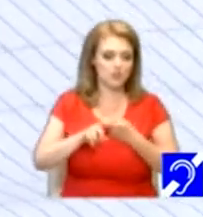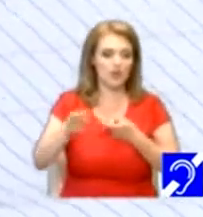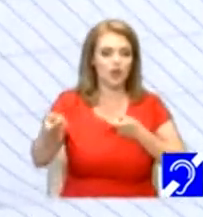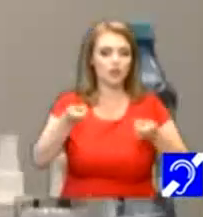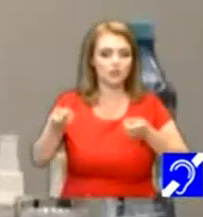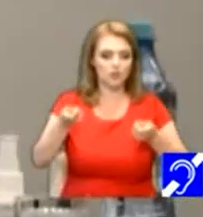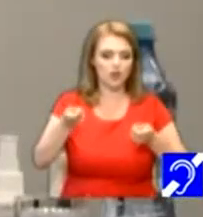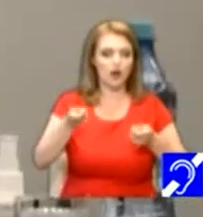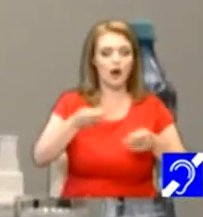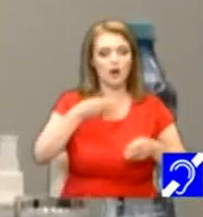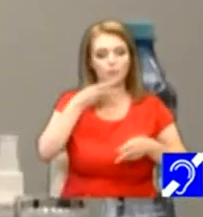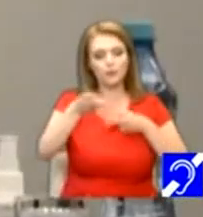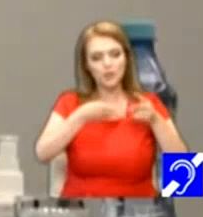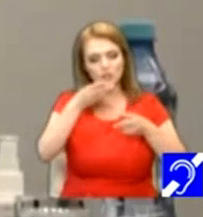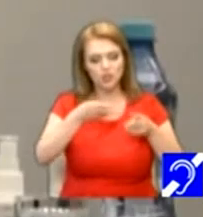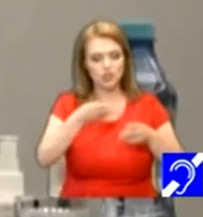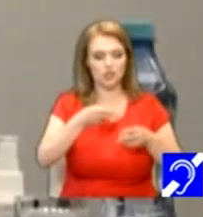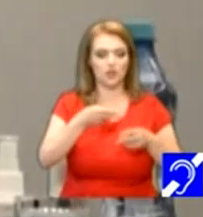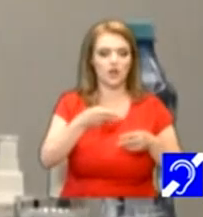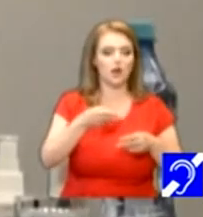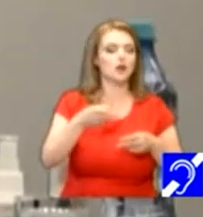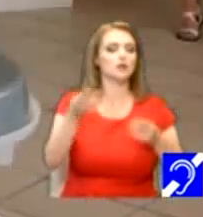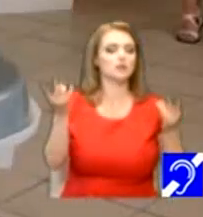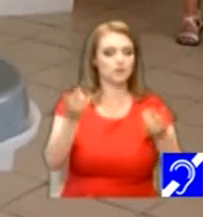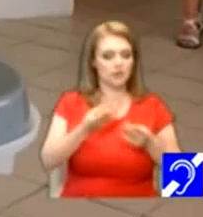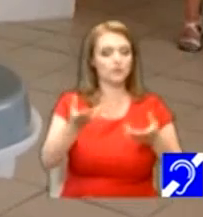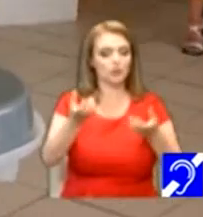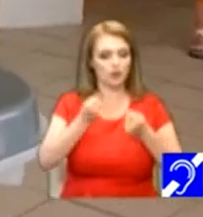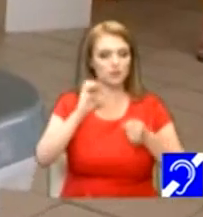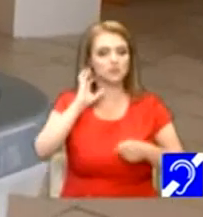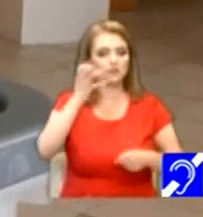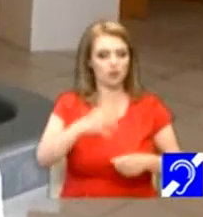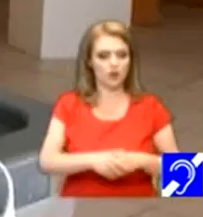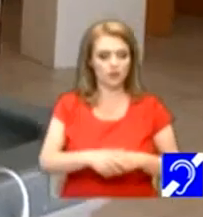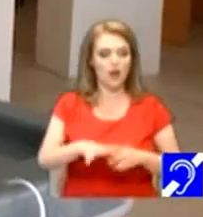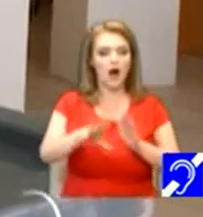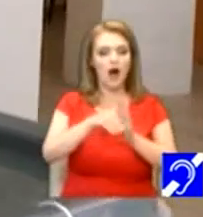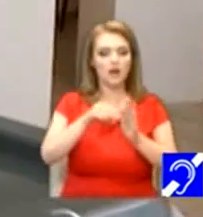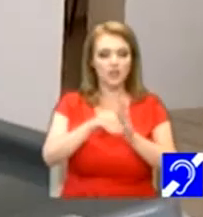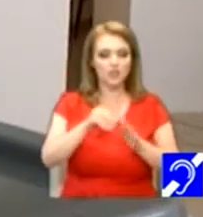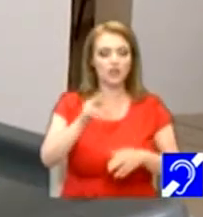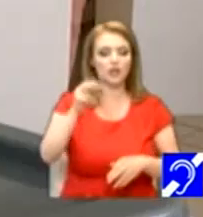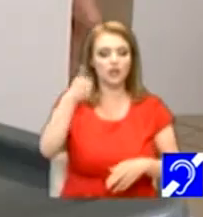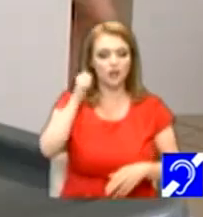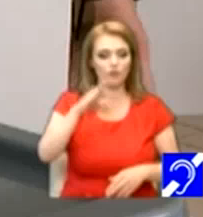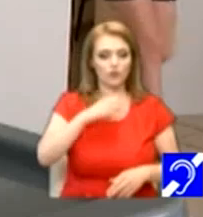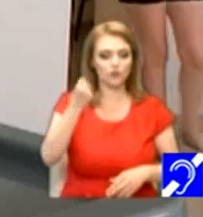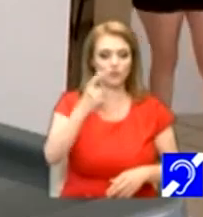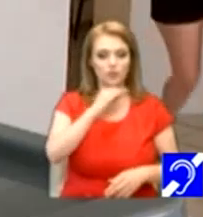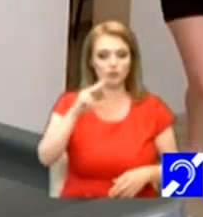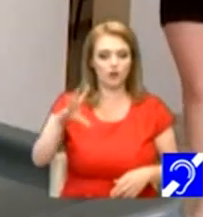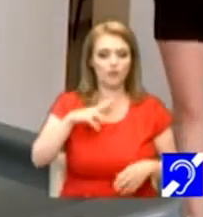gestionarea plângerilor și a contestațiilor trebuie să fie reconsiderate. Alegerile parlamentare anticipate din 11 iulie au